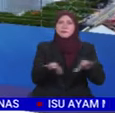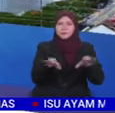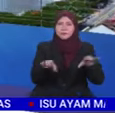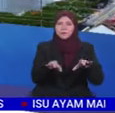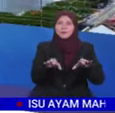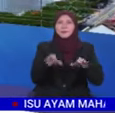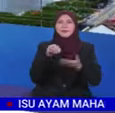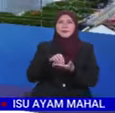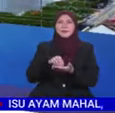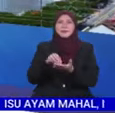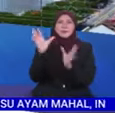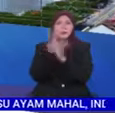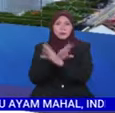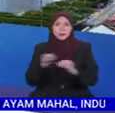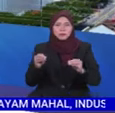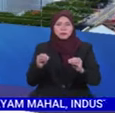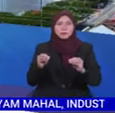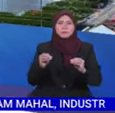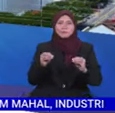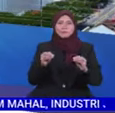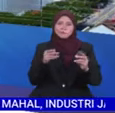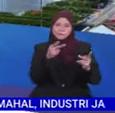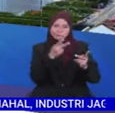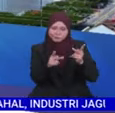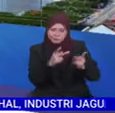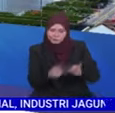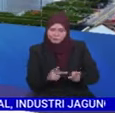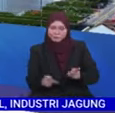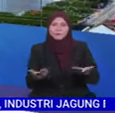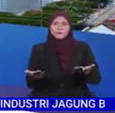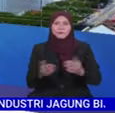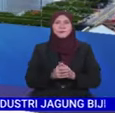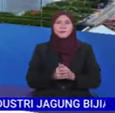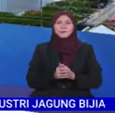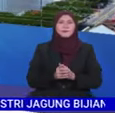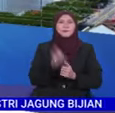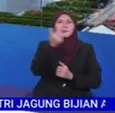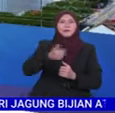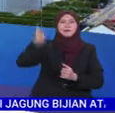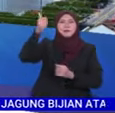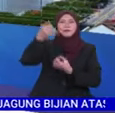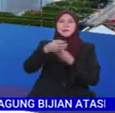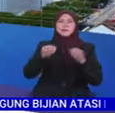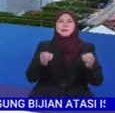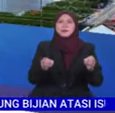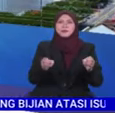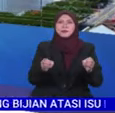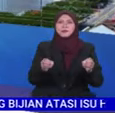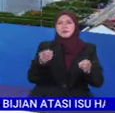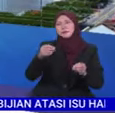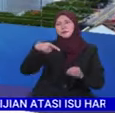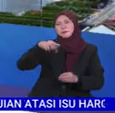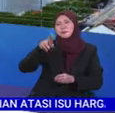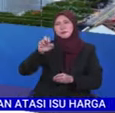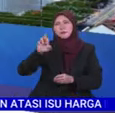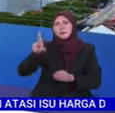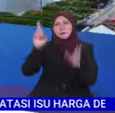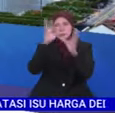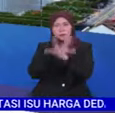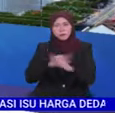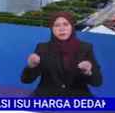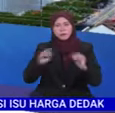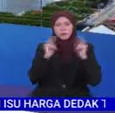di negeri ini yang tidak memenuhi spesifikasi timbalan menteri di pejabat premias rawa ihwal kopra penerangan